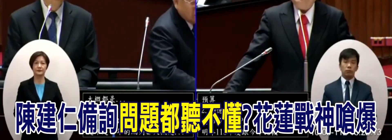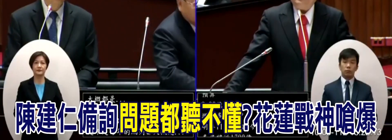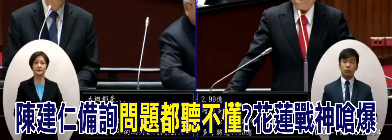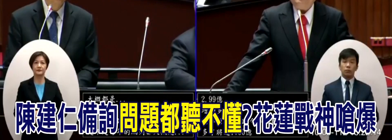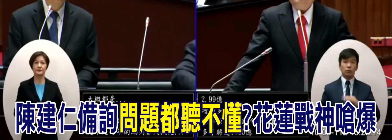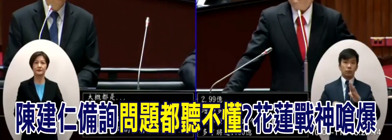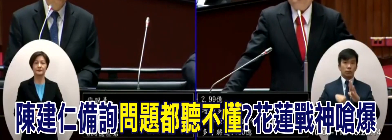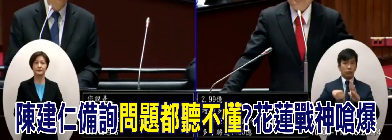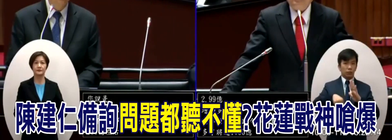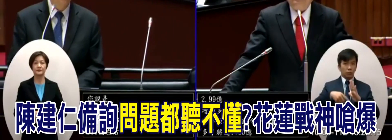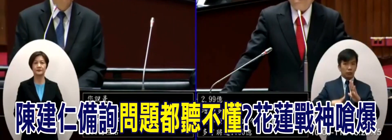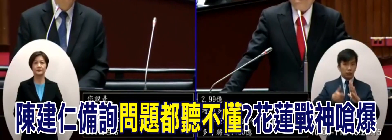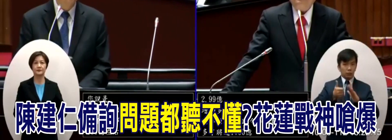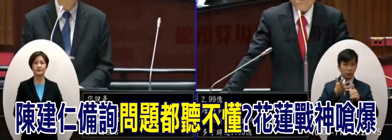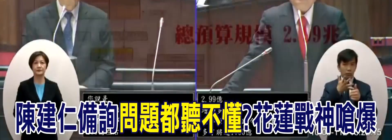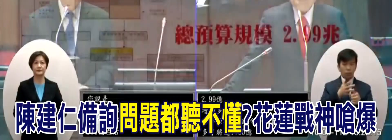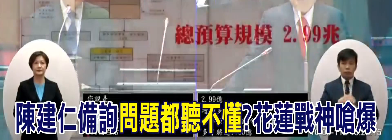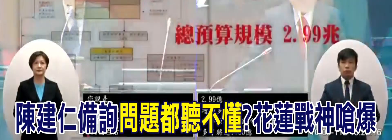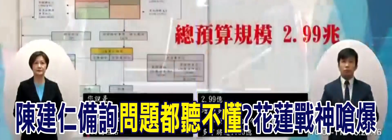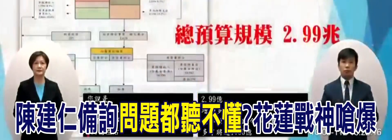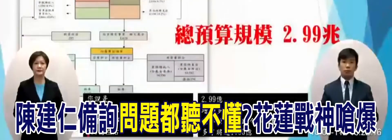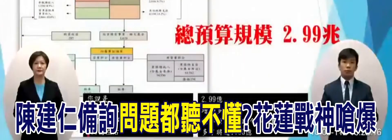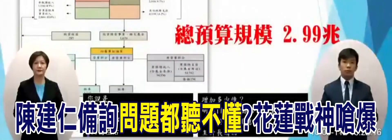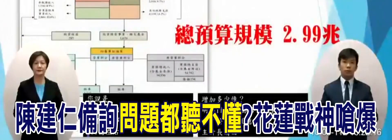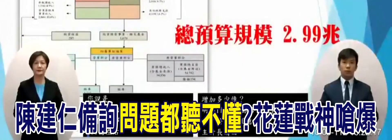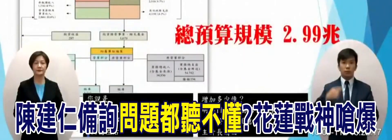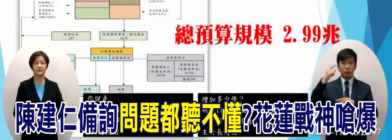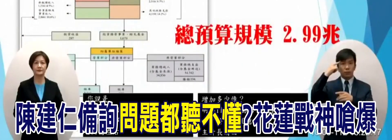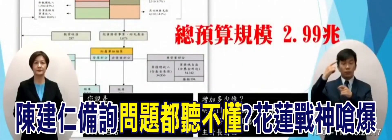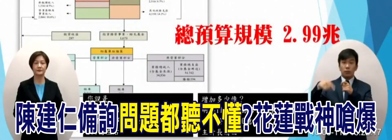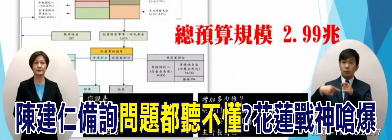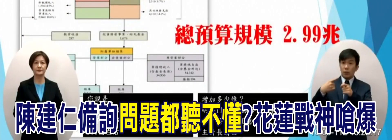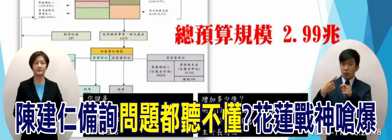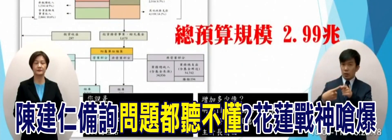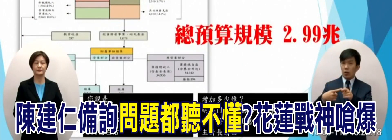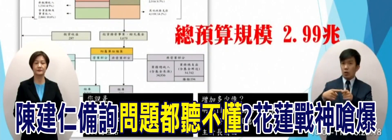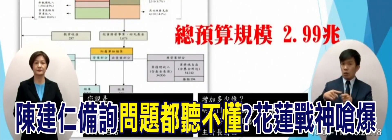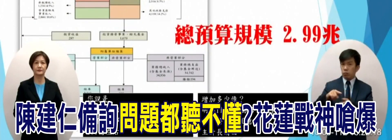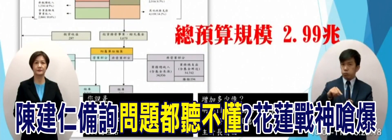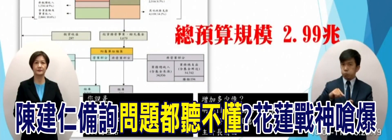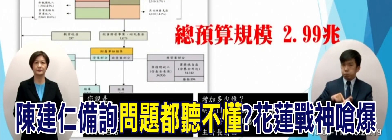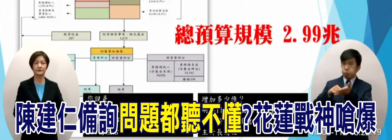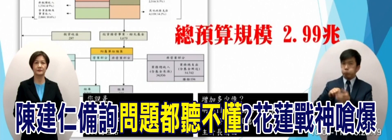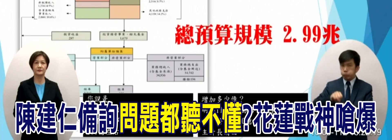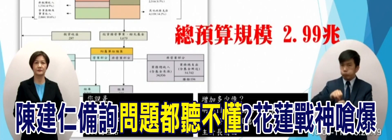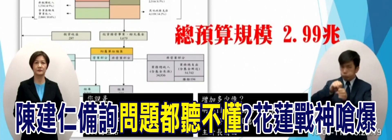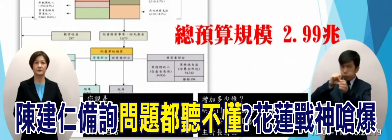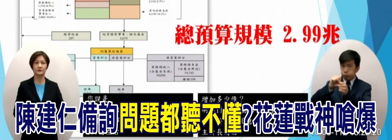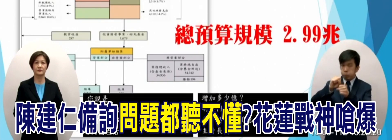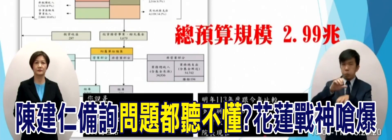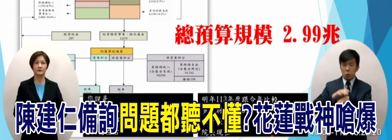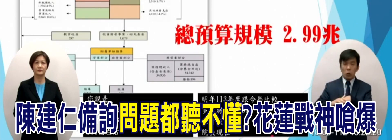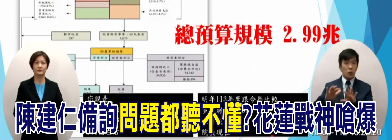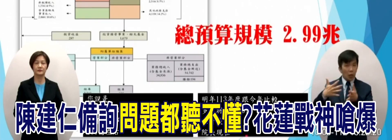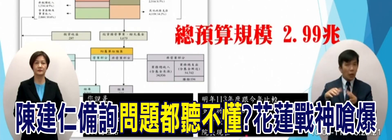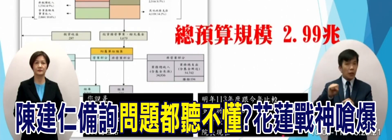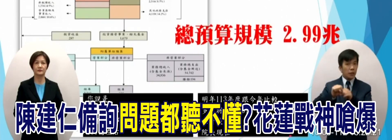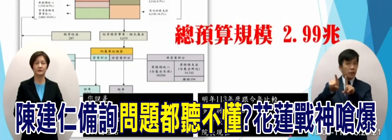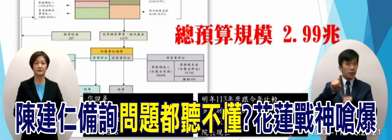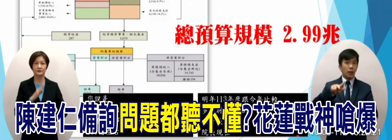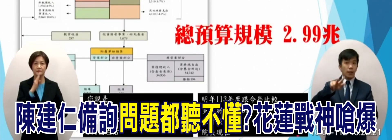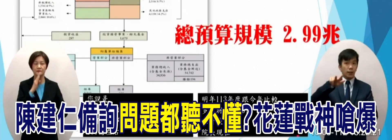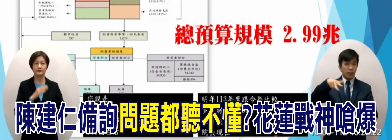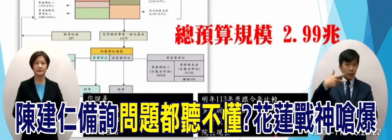院长现在明年又要增加将近1700亿的年度预算，